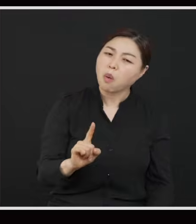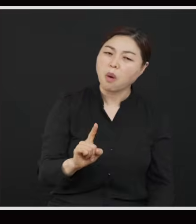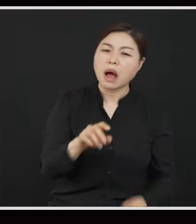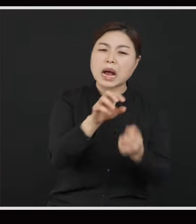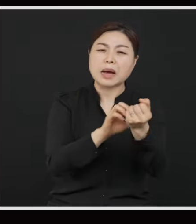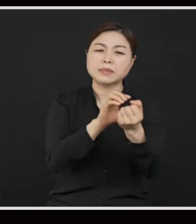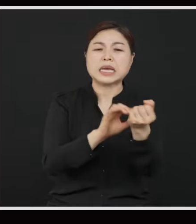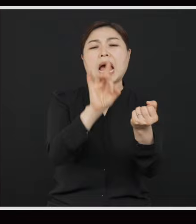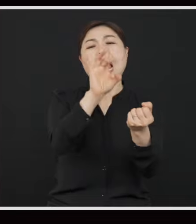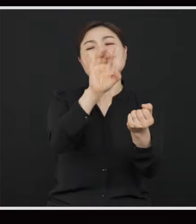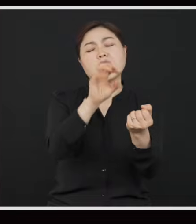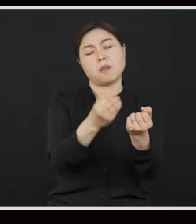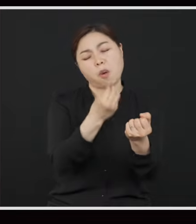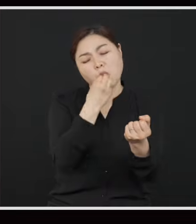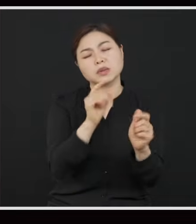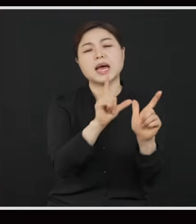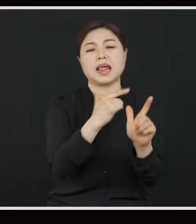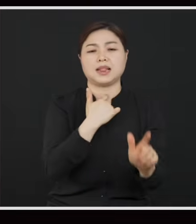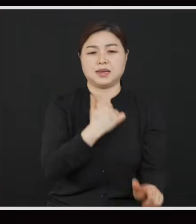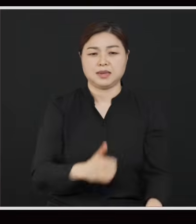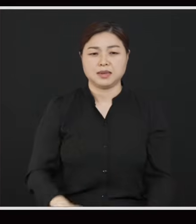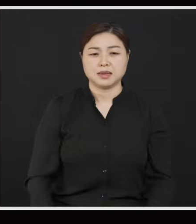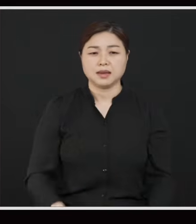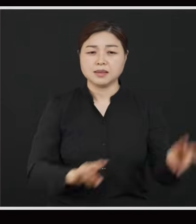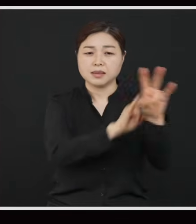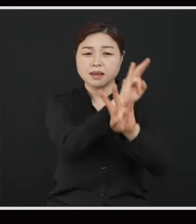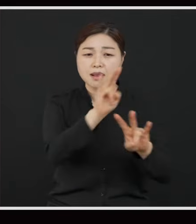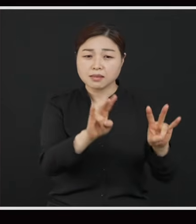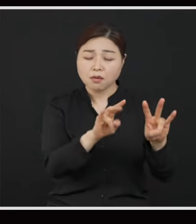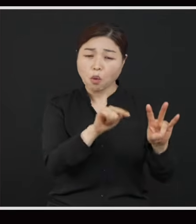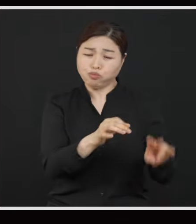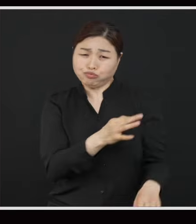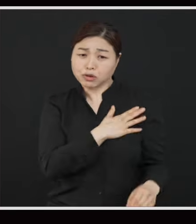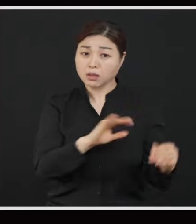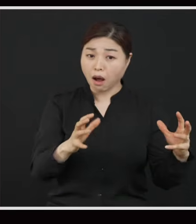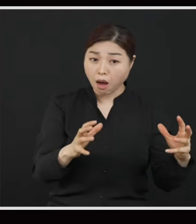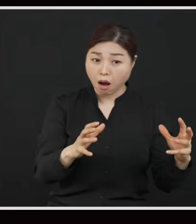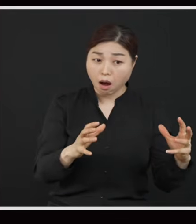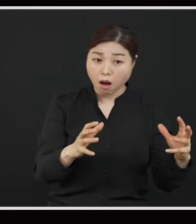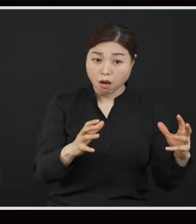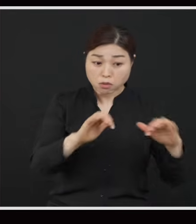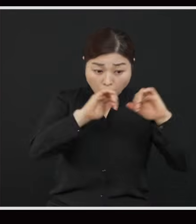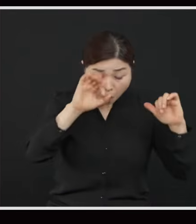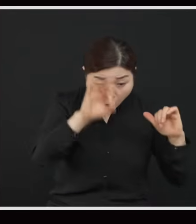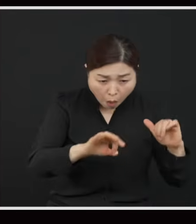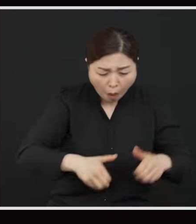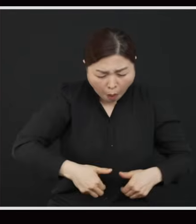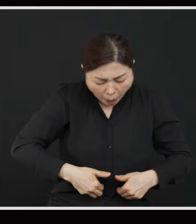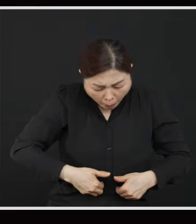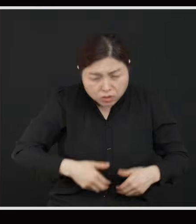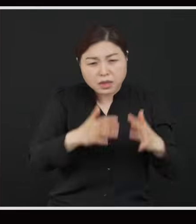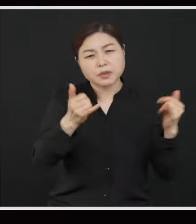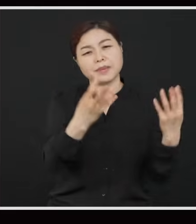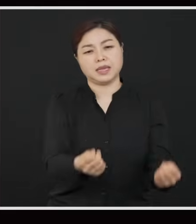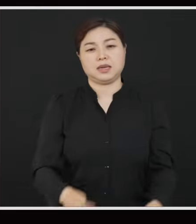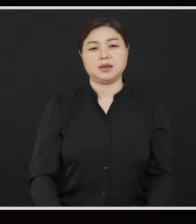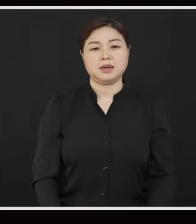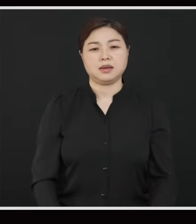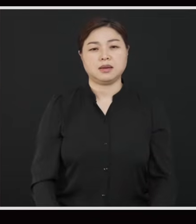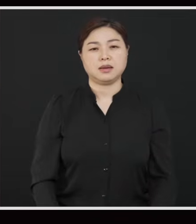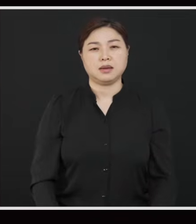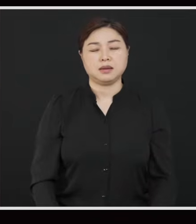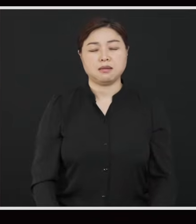거라고는 감자 하나로 연명하던 그런 시절입니다. 네덜란드라는 선진국이 굶는 사람들이 겨우 먹는 사람들이